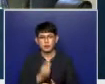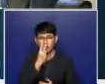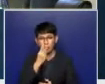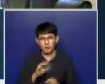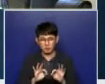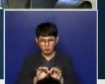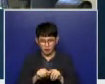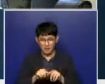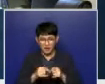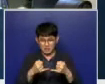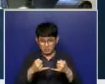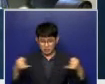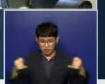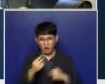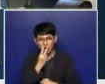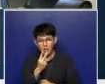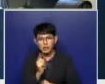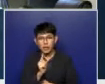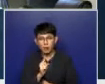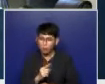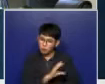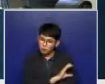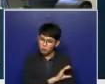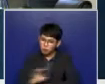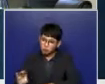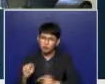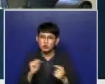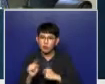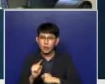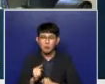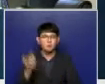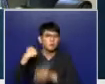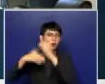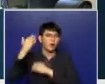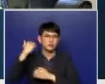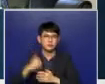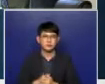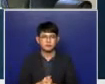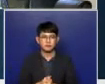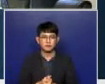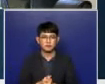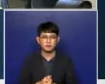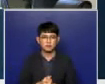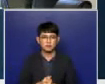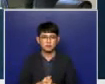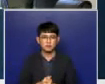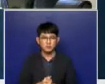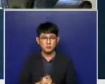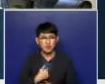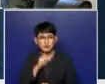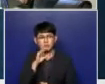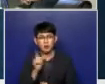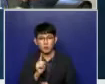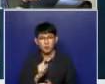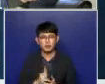ผู้ว่าพิจิตรรัฐกุลผู้ว่าจำลองนี่เป็นผู้ว่ากทม 2สมัยสมัยแรกครบ 4ปีสมัยที่ 2เป็นสัก 2ปีเศษ